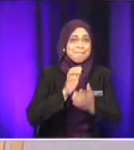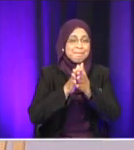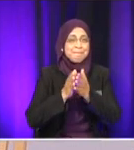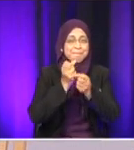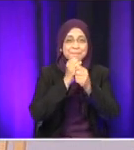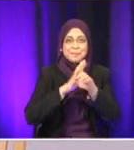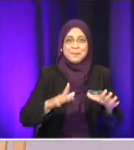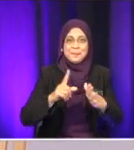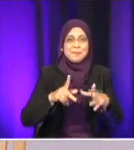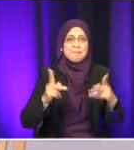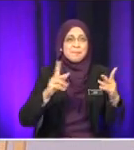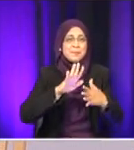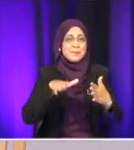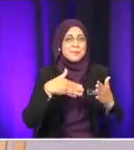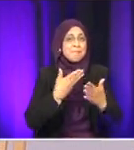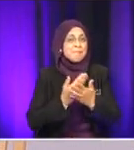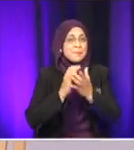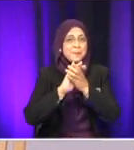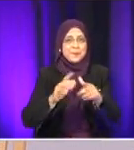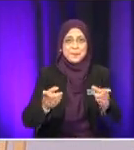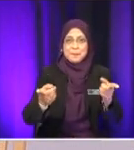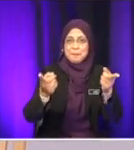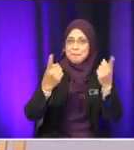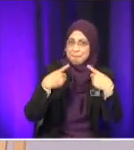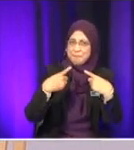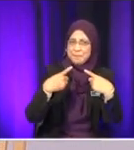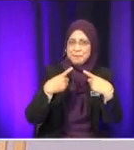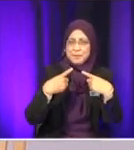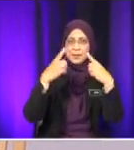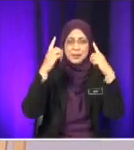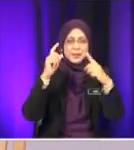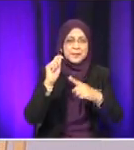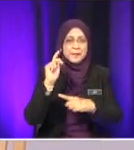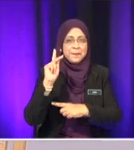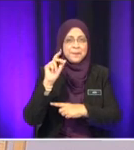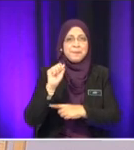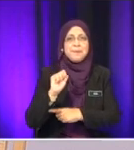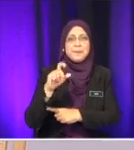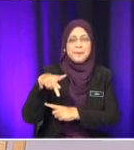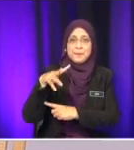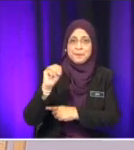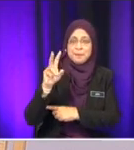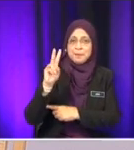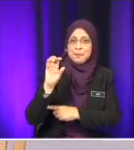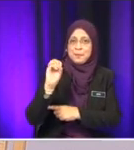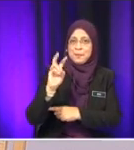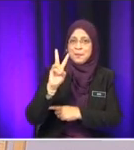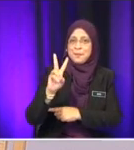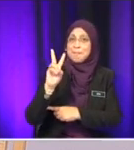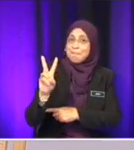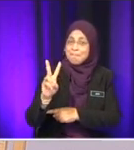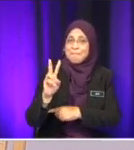Selamat datang kesukses SPM 2022 bersama dengan saya murid yang paling kreatif yaitu Akmal